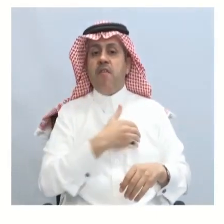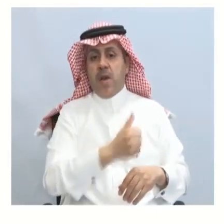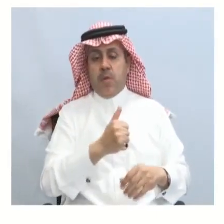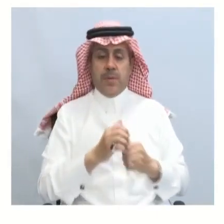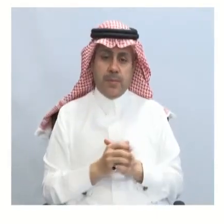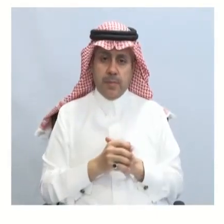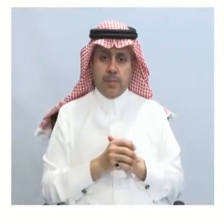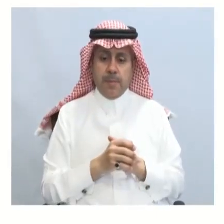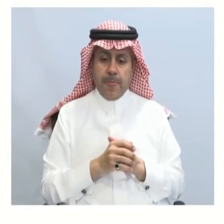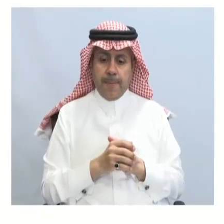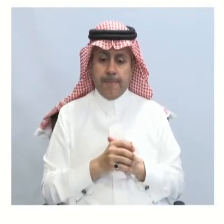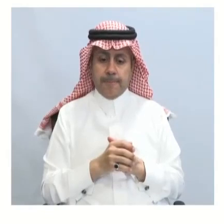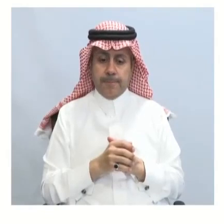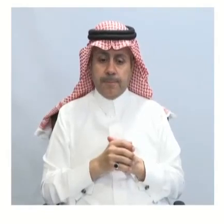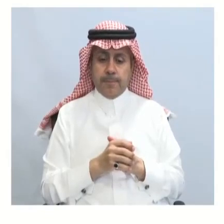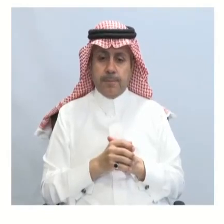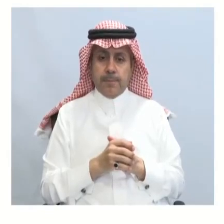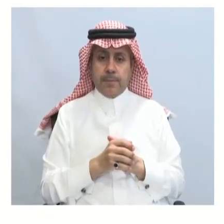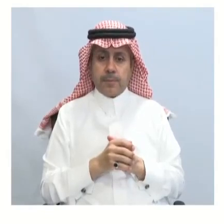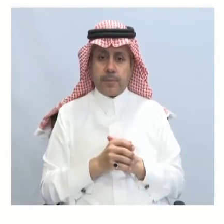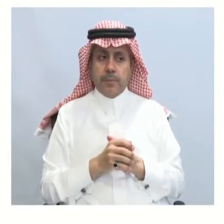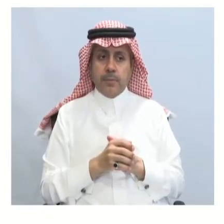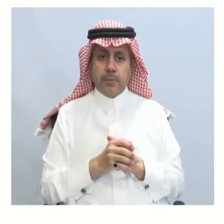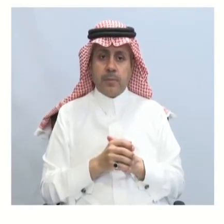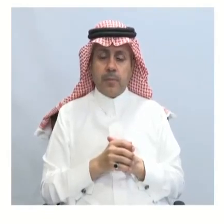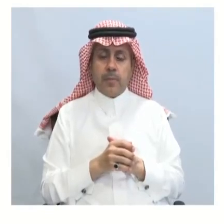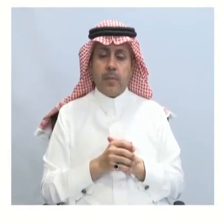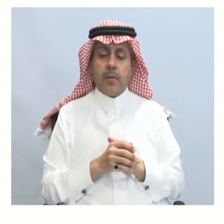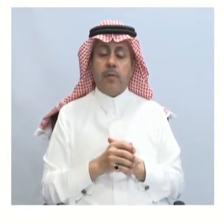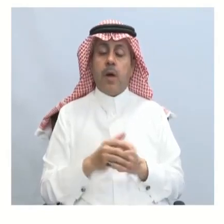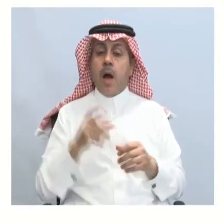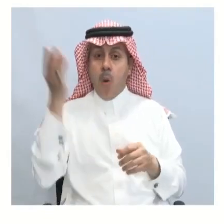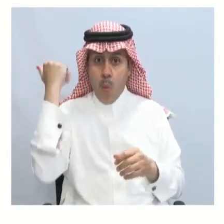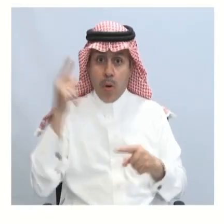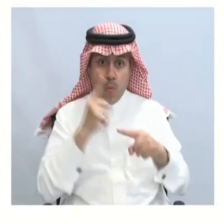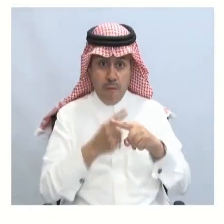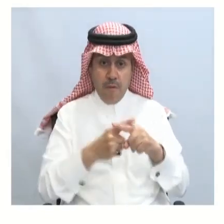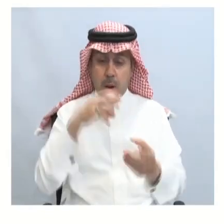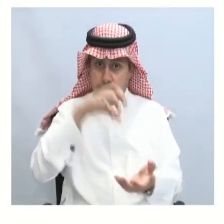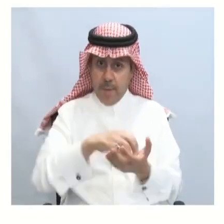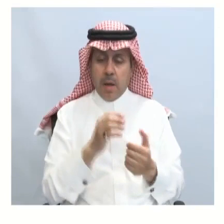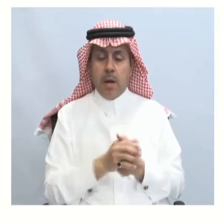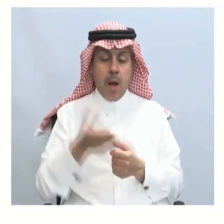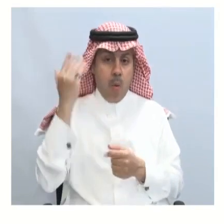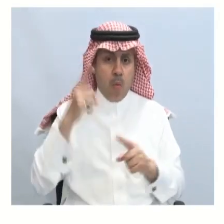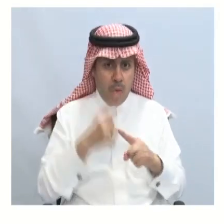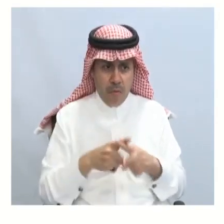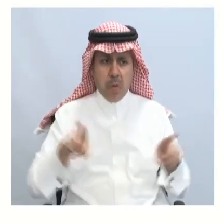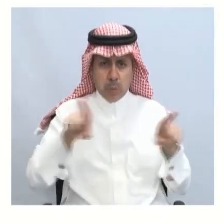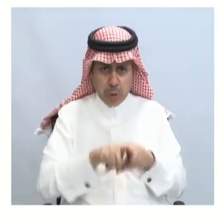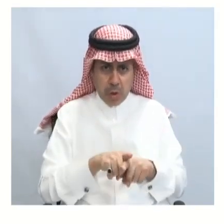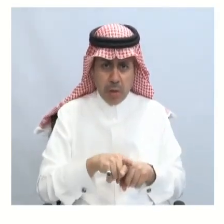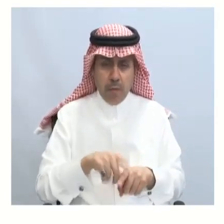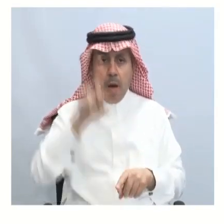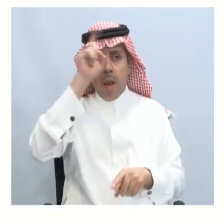اخوانا ثم ذكر الله عز وجل وقال وكنتم على شفى حفره من النار لكن الله عز وجل قد انقذنا